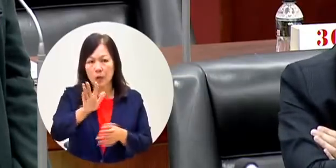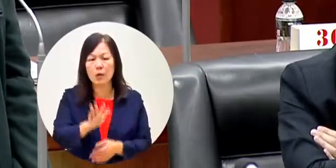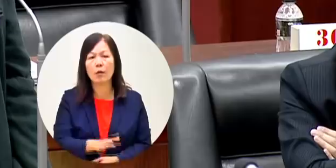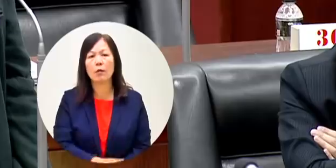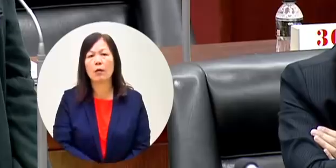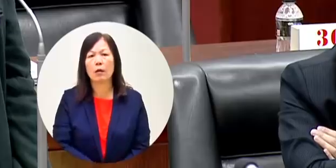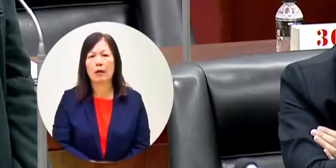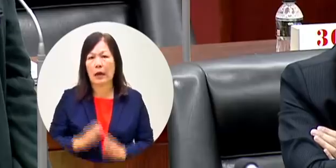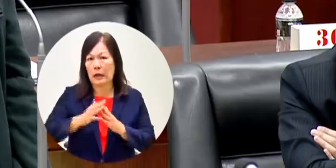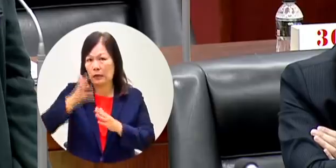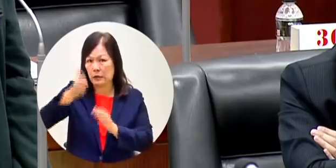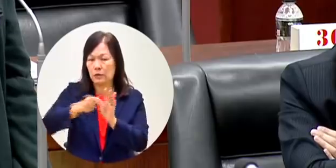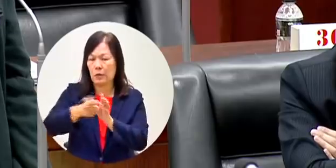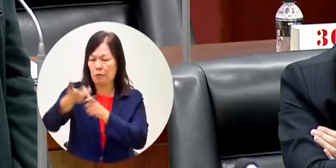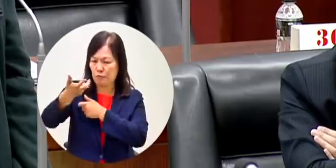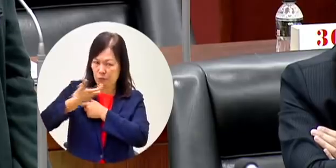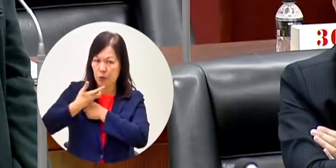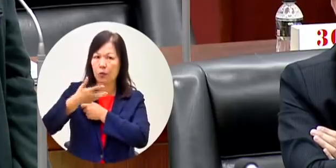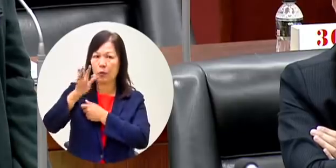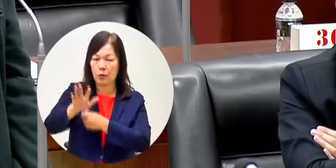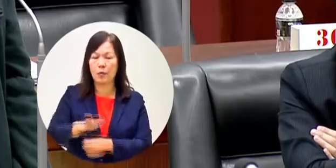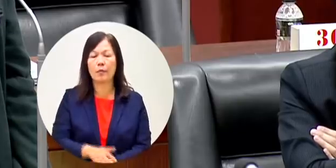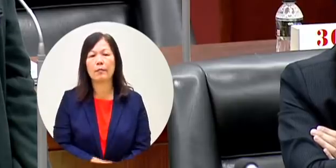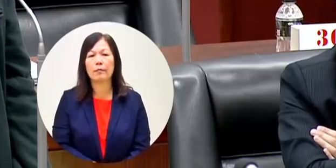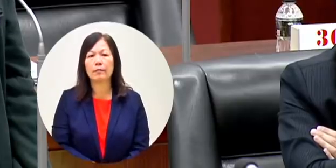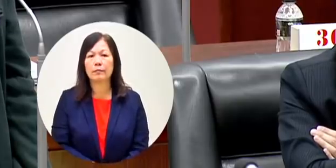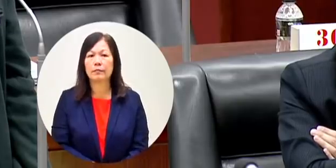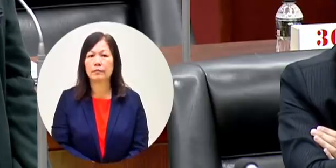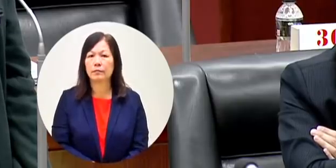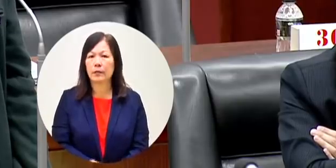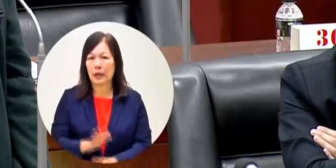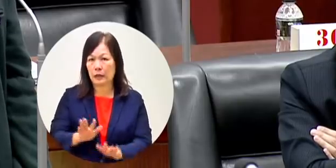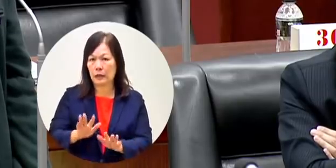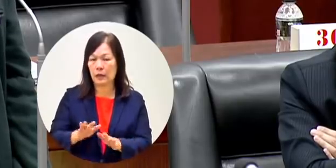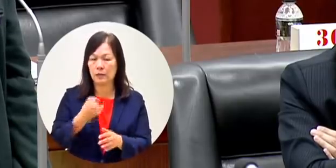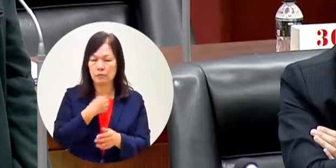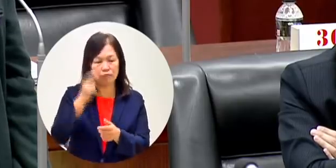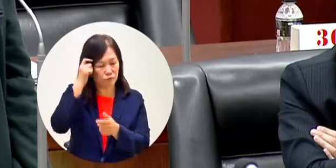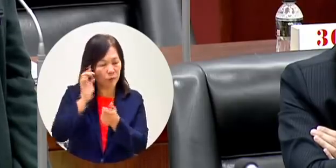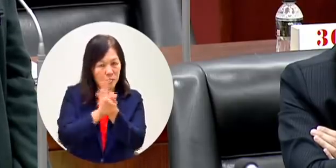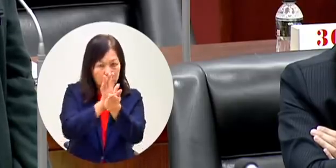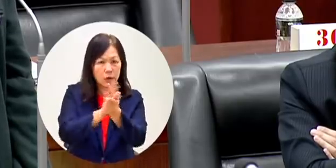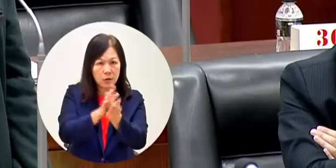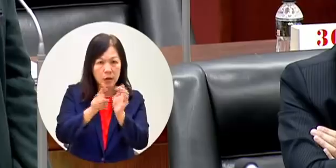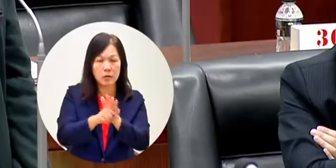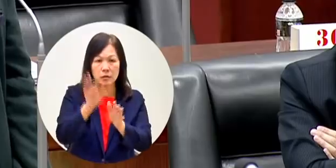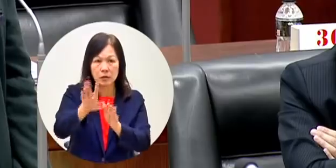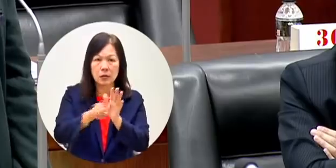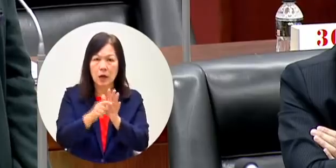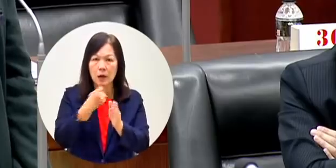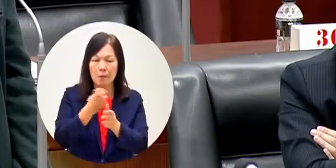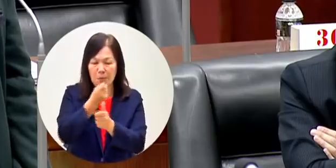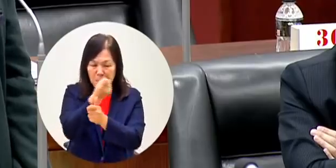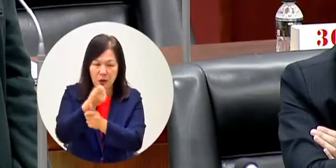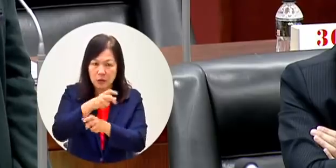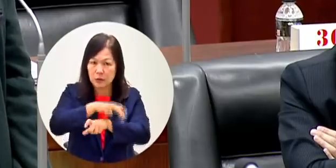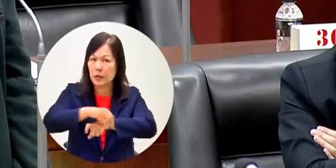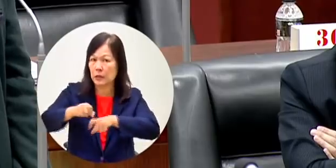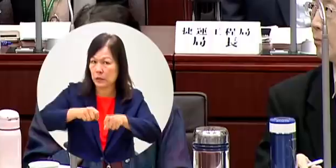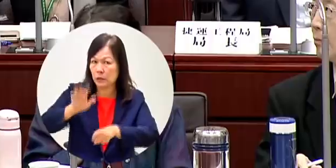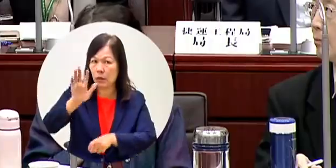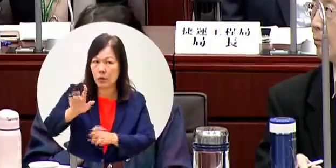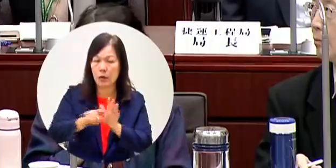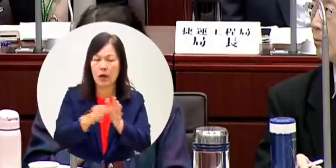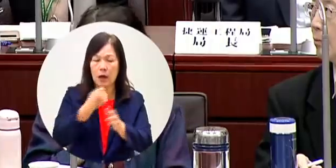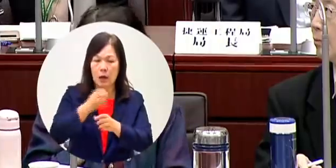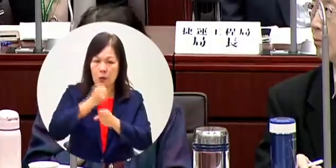了啊。那个目前我们现在是要推出一篮子的管制的计划，从这个制程的改善啊，从